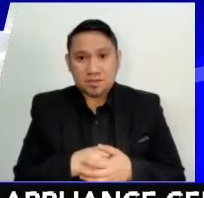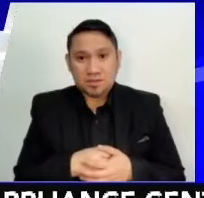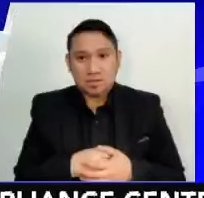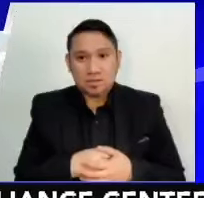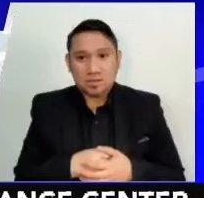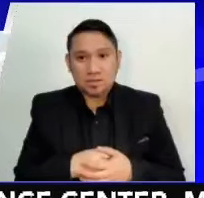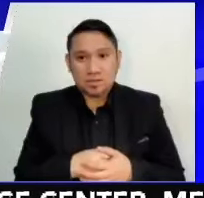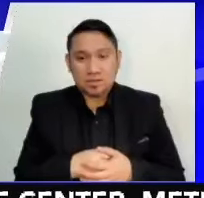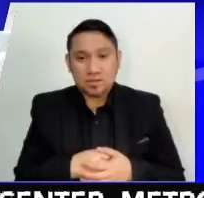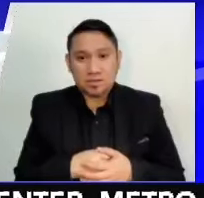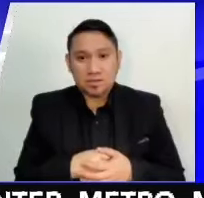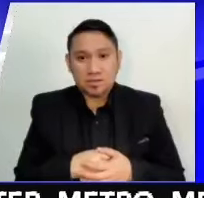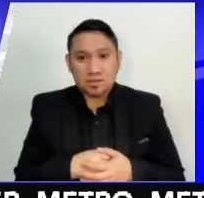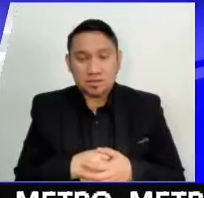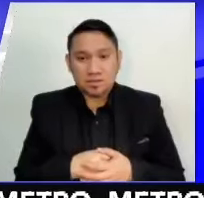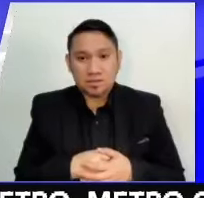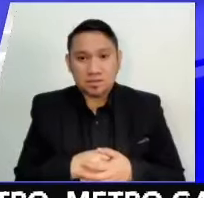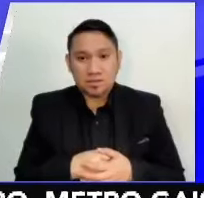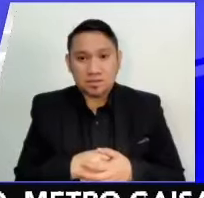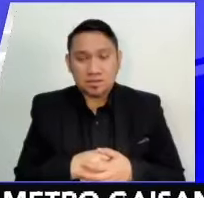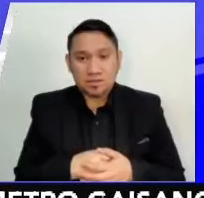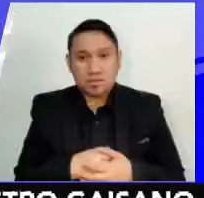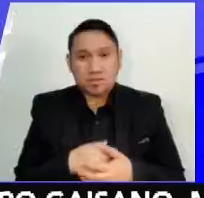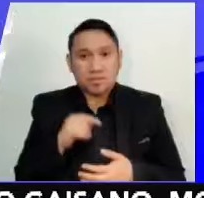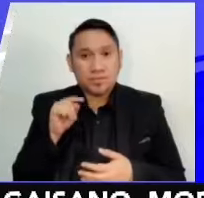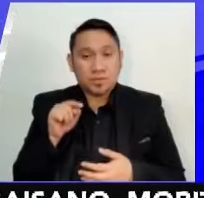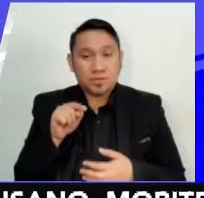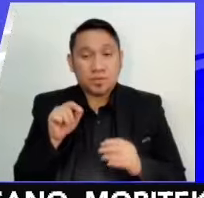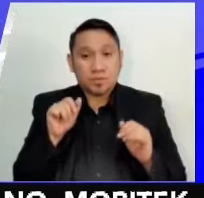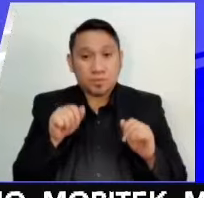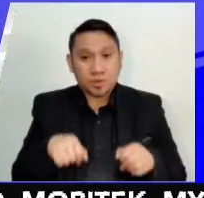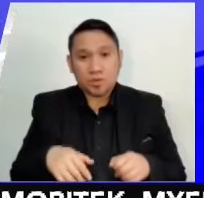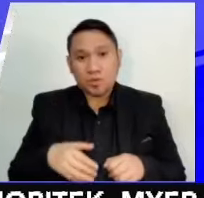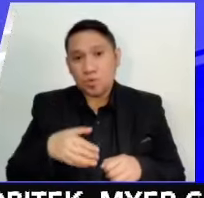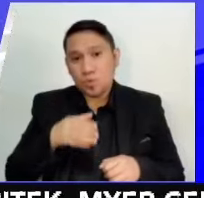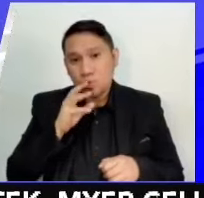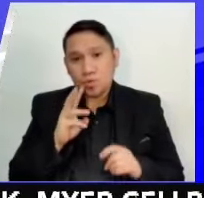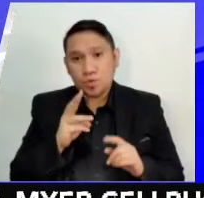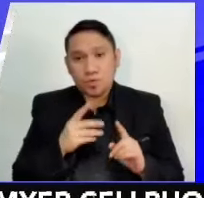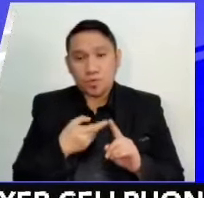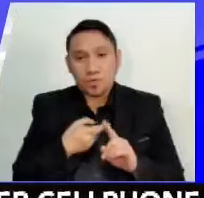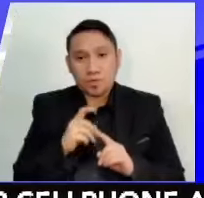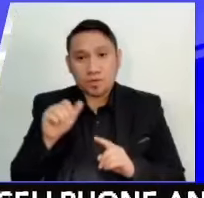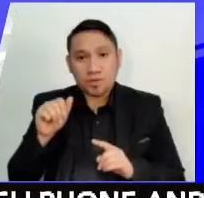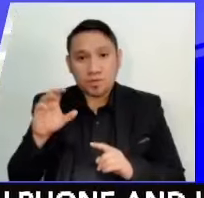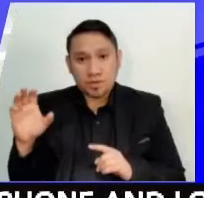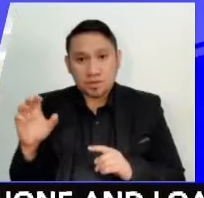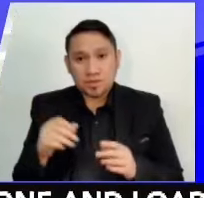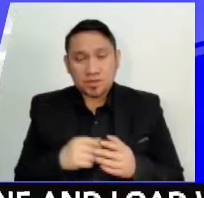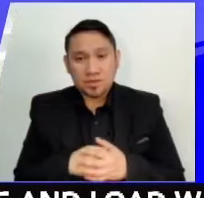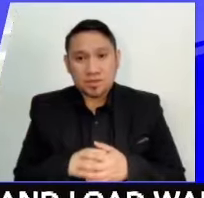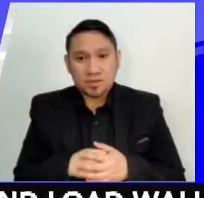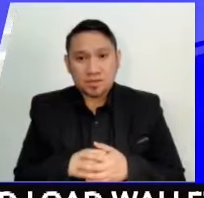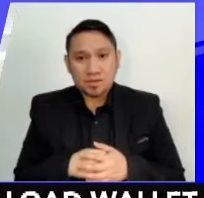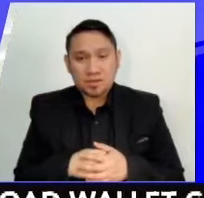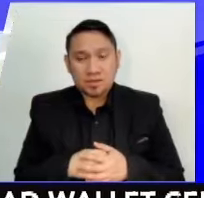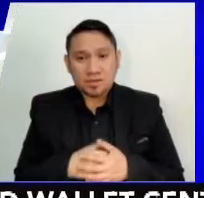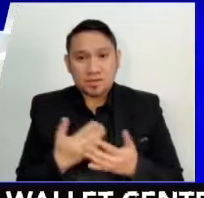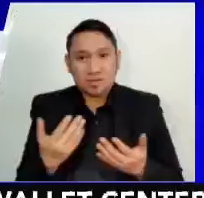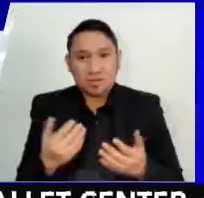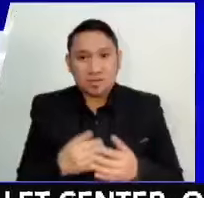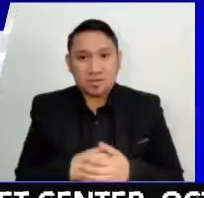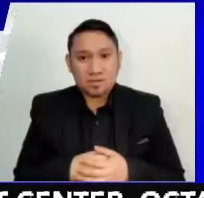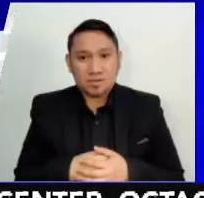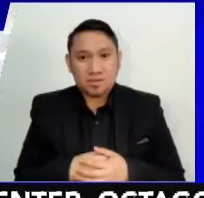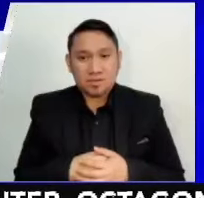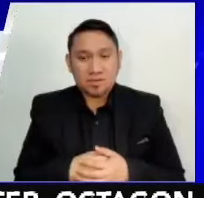Na-discover yung chief engineer namin, sir, na pwede namin inumin yung tubig from our air conditioning unit, sir, yung na-condensed na tubig po dun, sir. Meron po kaming